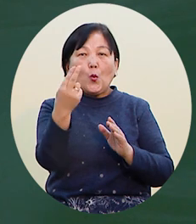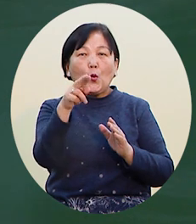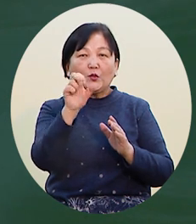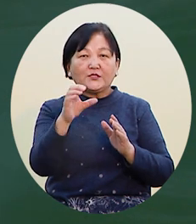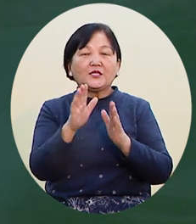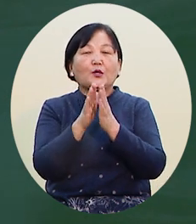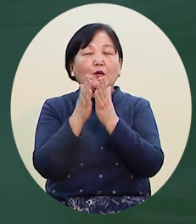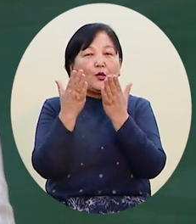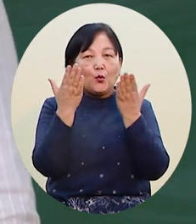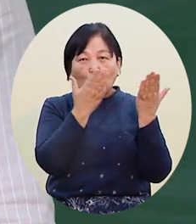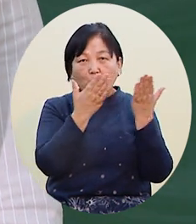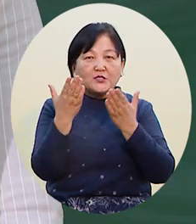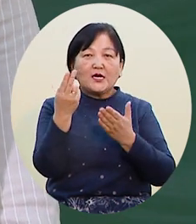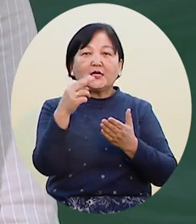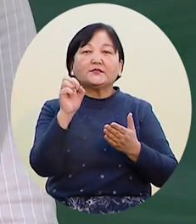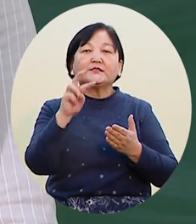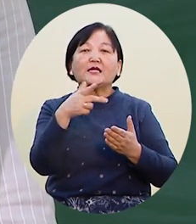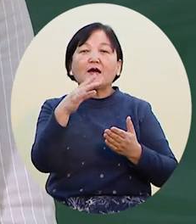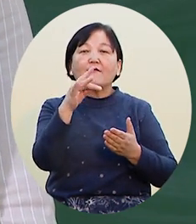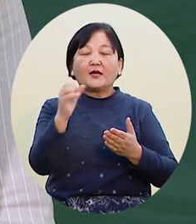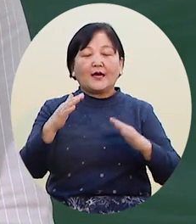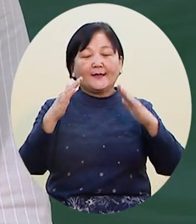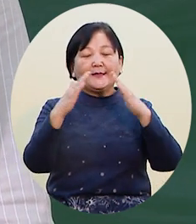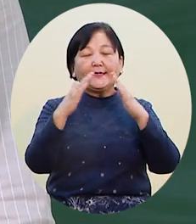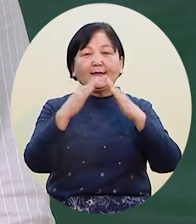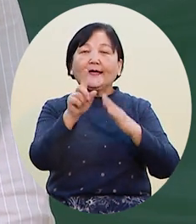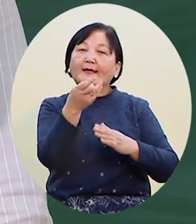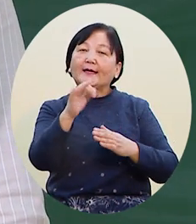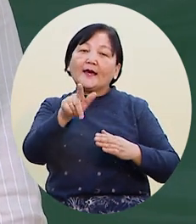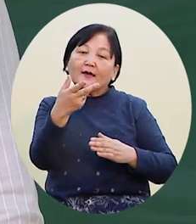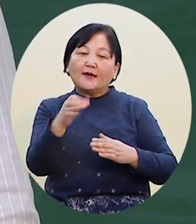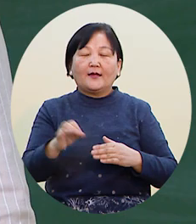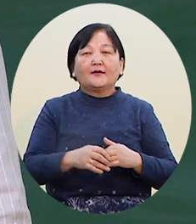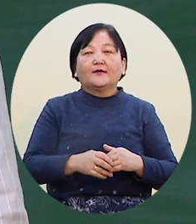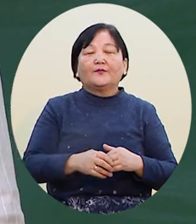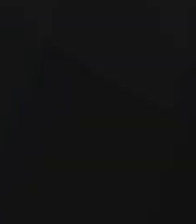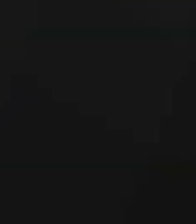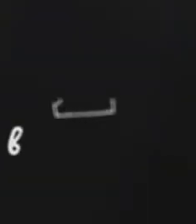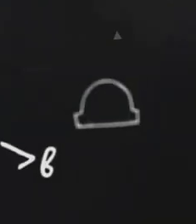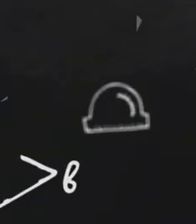биелүүлээрэй. За ингээд та бүхэндээ амжилт төсөй. Баярлалаа.